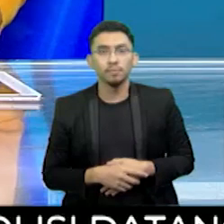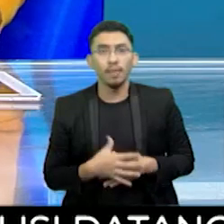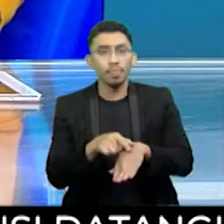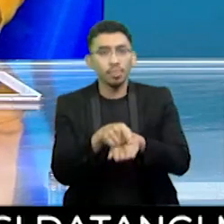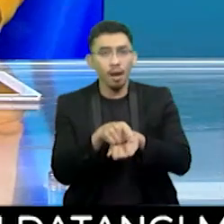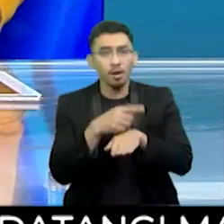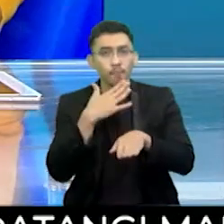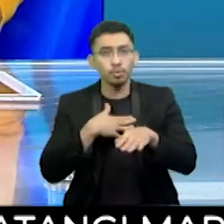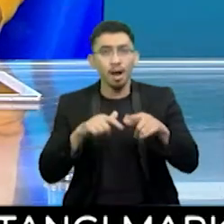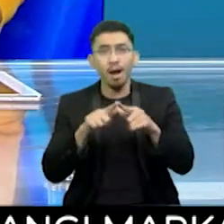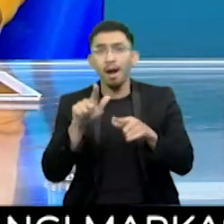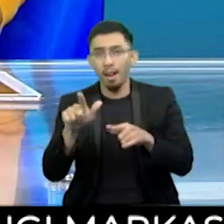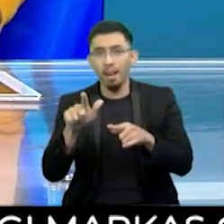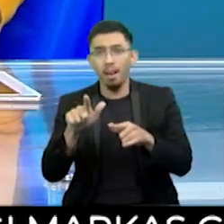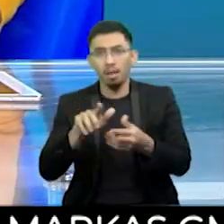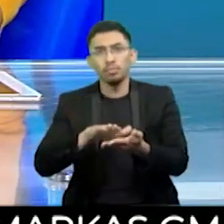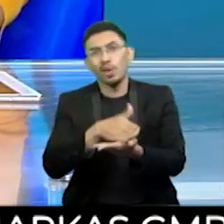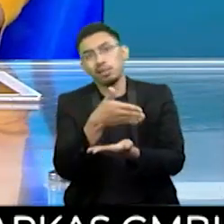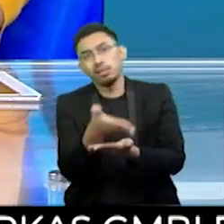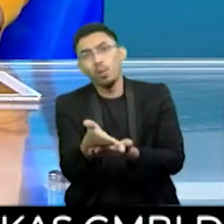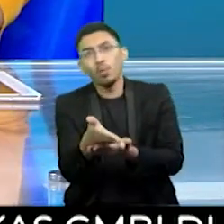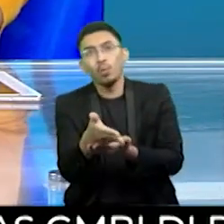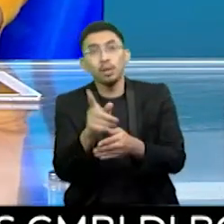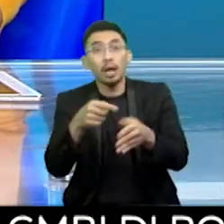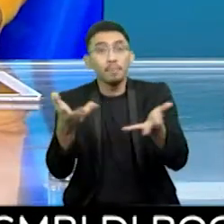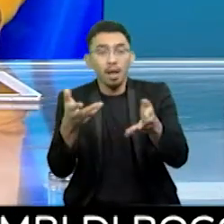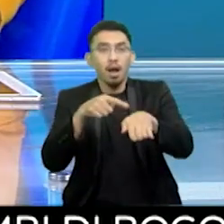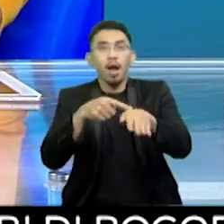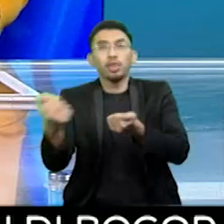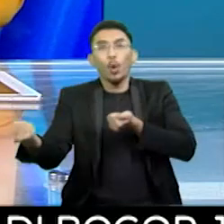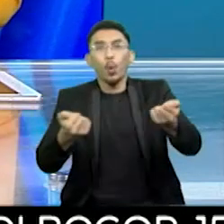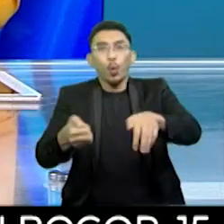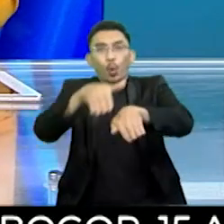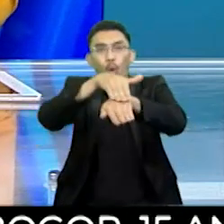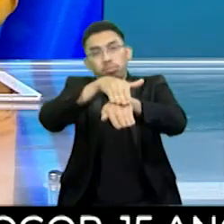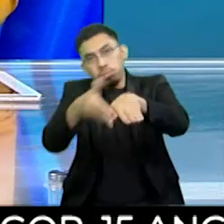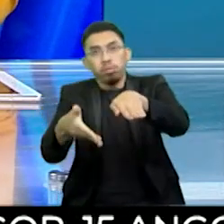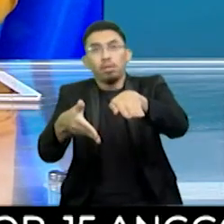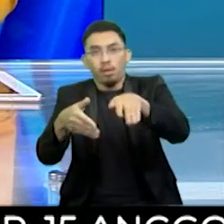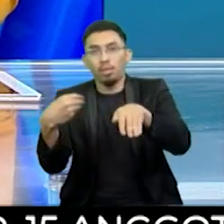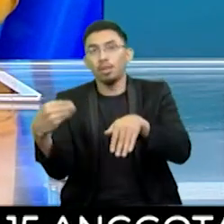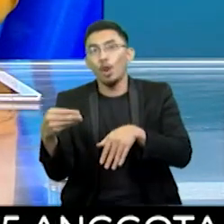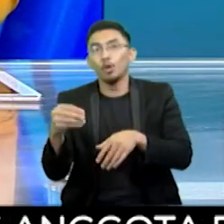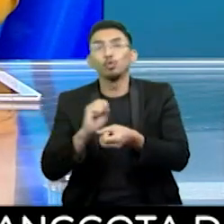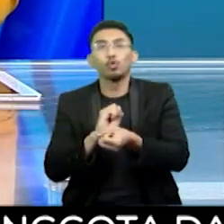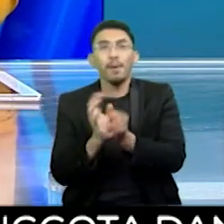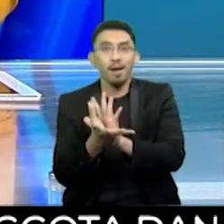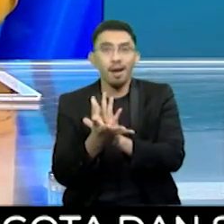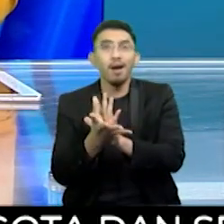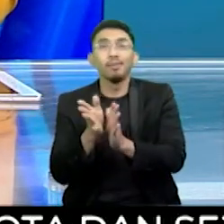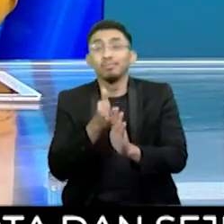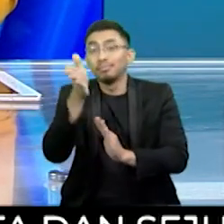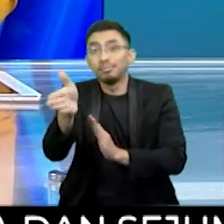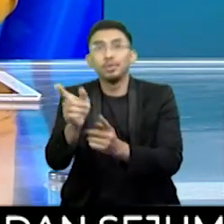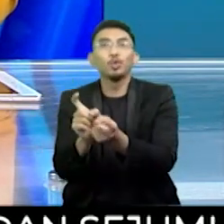Pemirsa, tank milik TNI Angkatan Laut jatuh terguling dari truk pengangkut di ruas tol Surabaya arah Sidoarjo, Jawa Timur. Arus lalu lintas